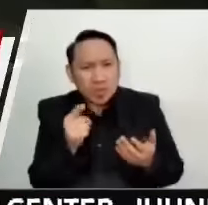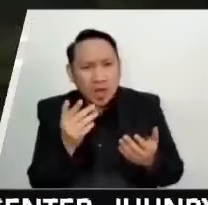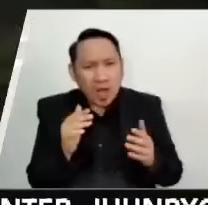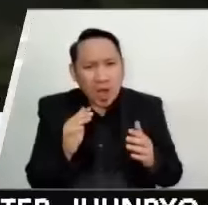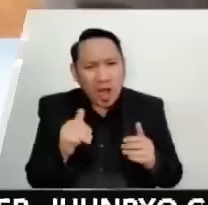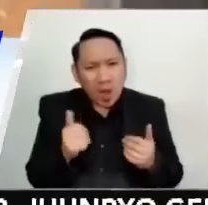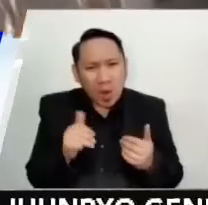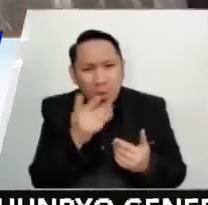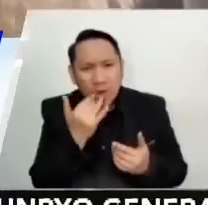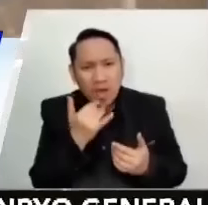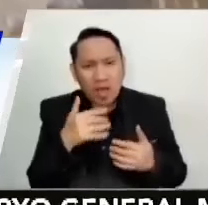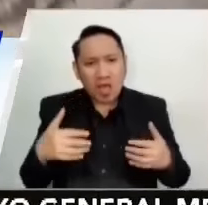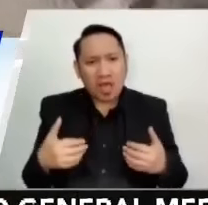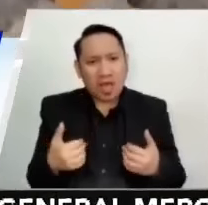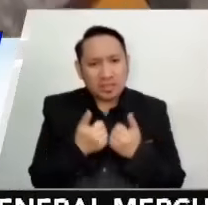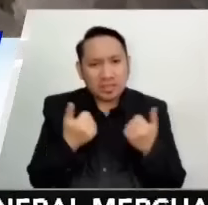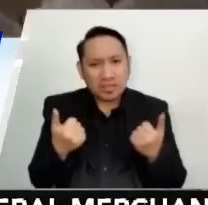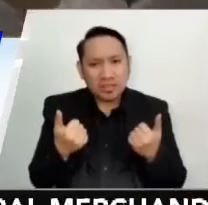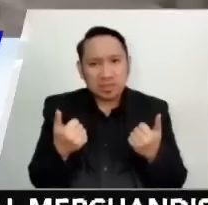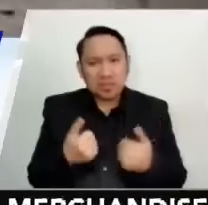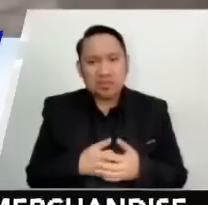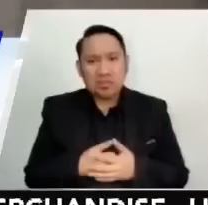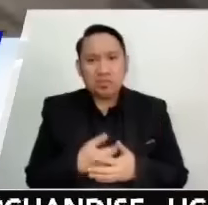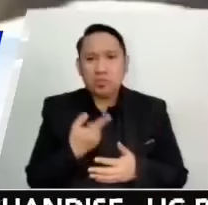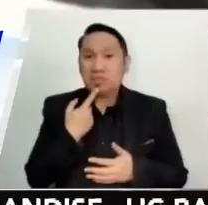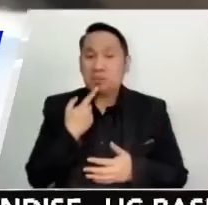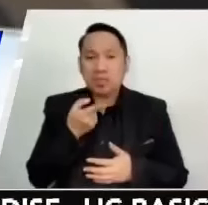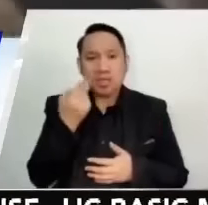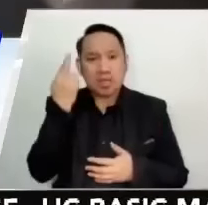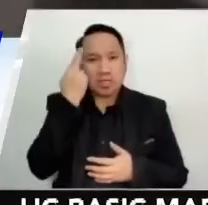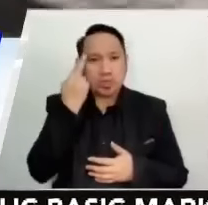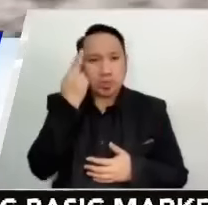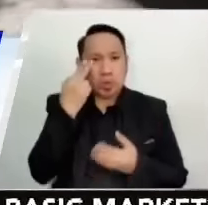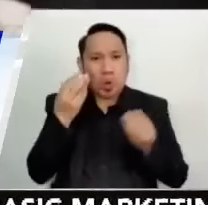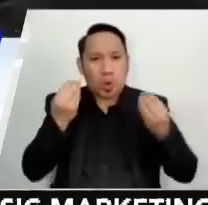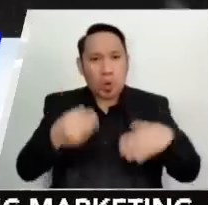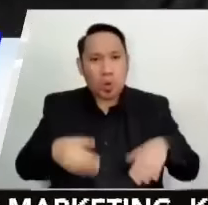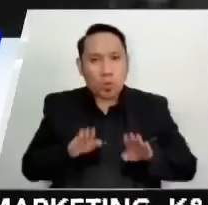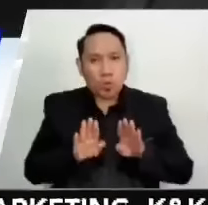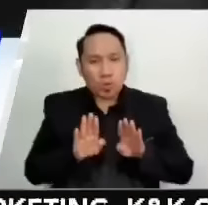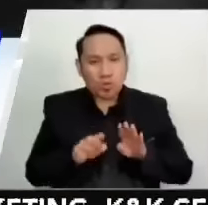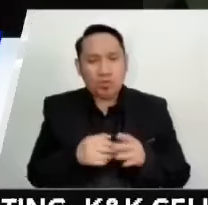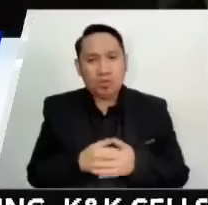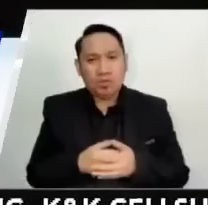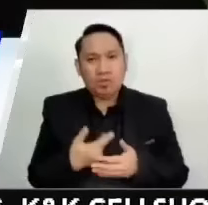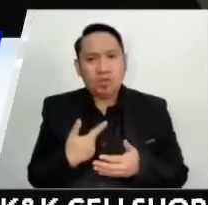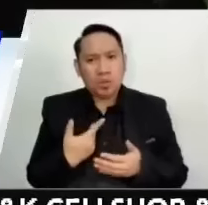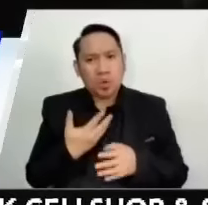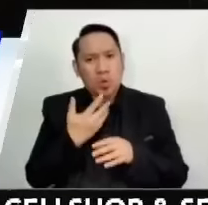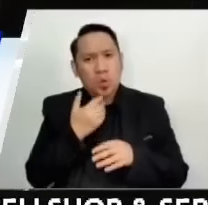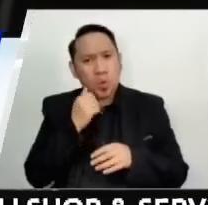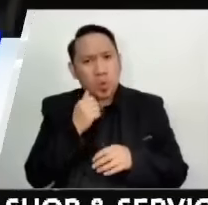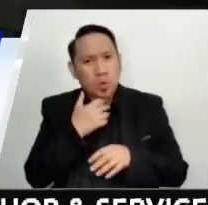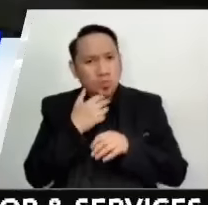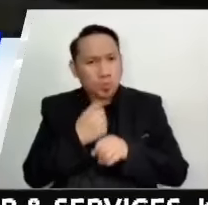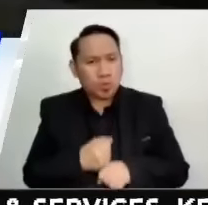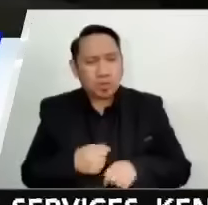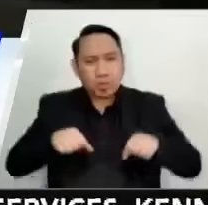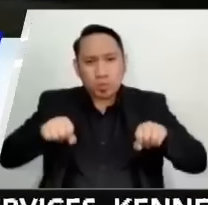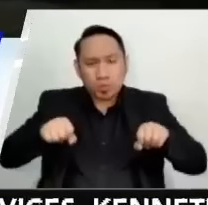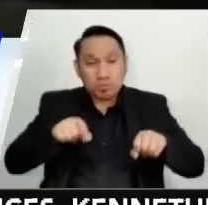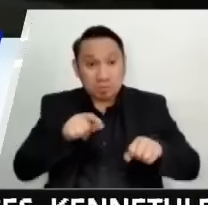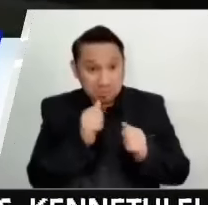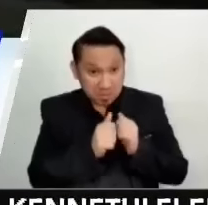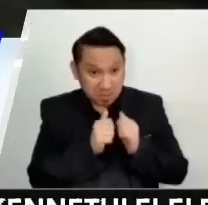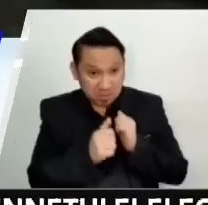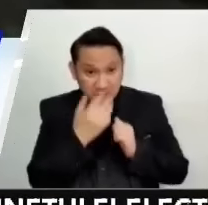daw siya, nawalan daw siya ng preno kasi actually sanay daw siya sa pagmotor. Sabi ko, sir, ano po nangyari? Napaidlip po ba kayo? Hindi naman daw